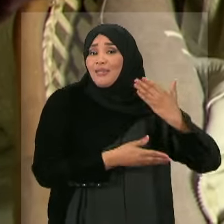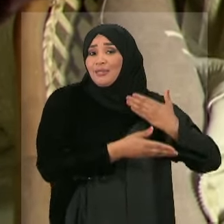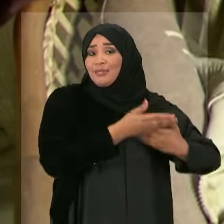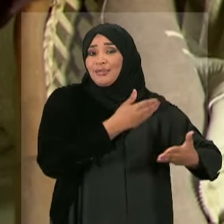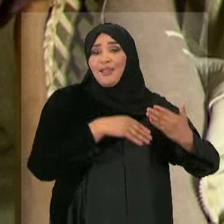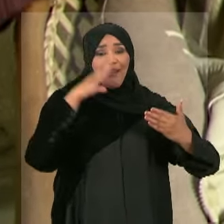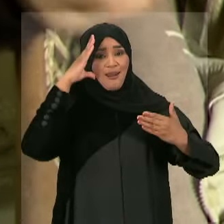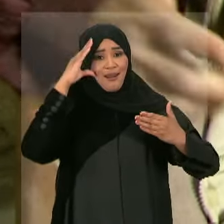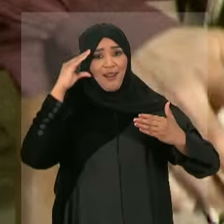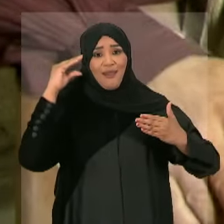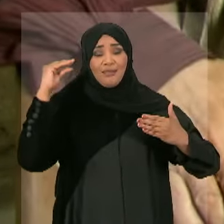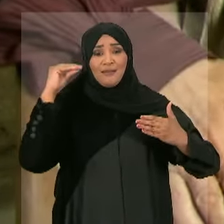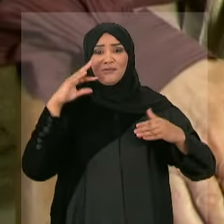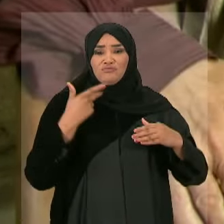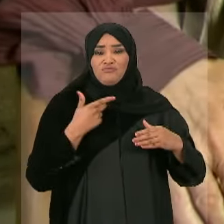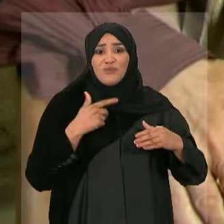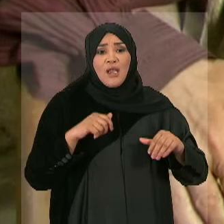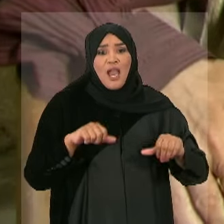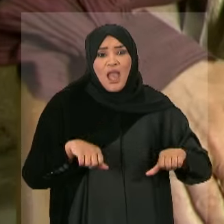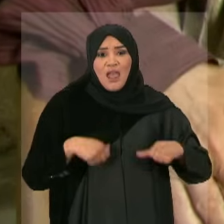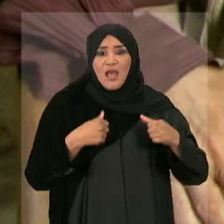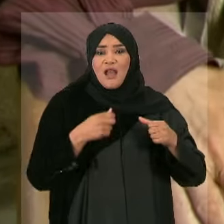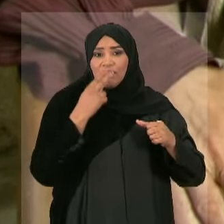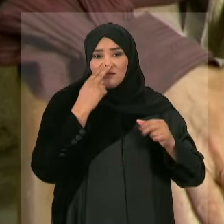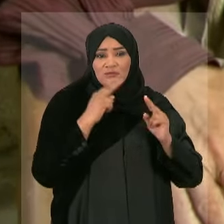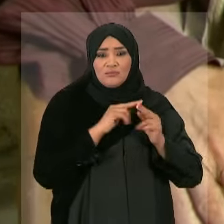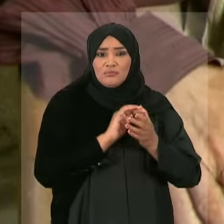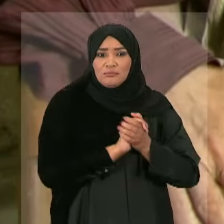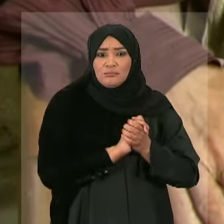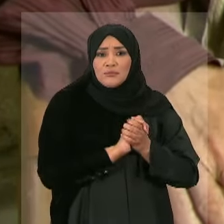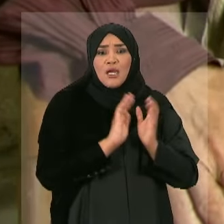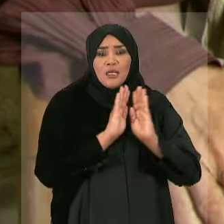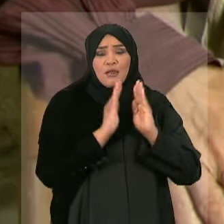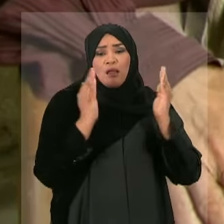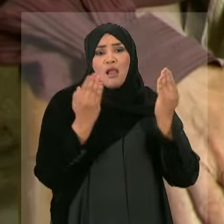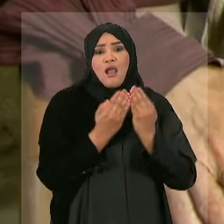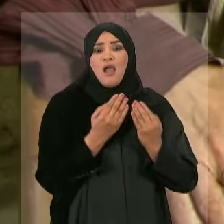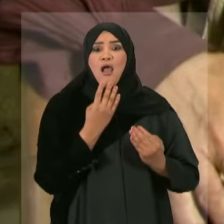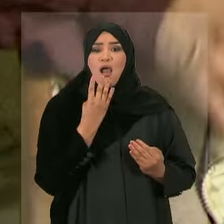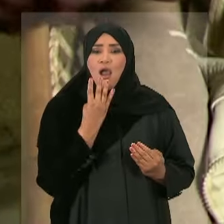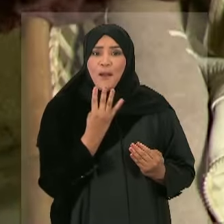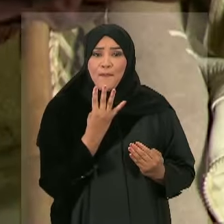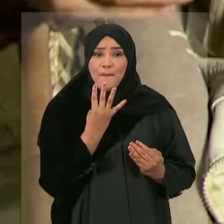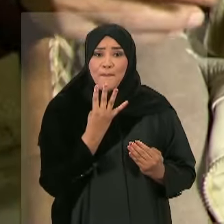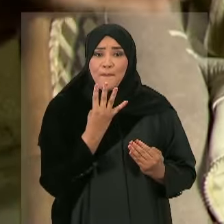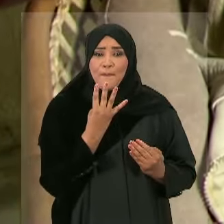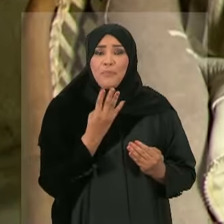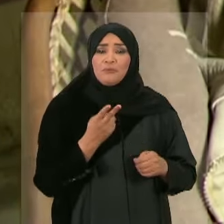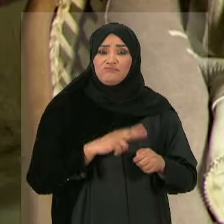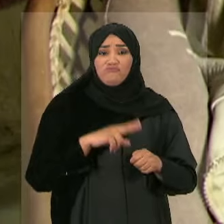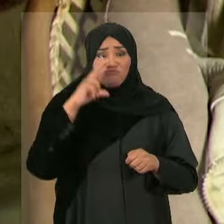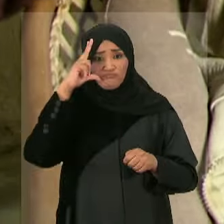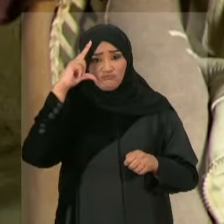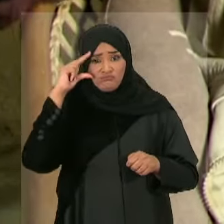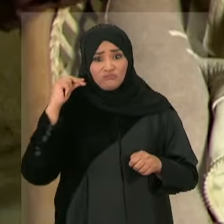يعني مع حياة المرحوم مارون أشقر مثلنا 4 اسكتشات عن الناصري وعن عين